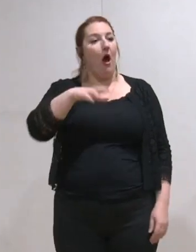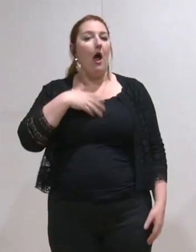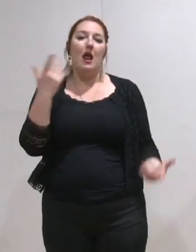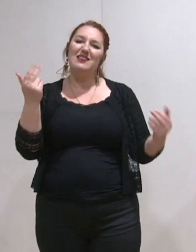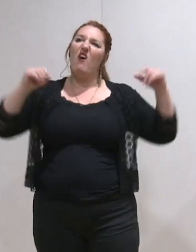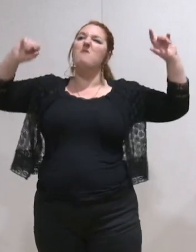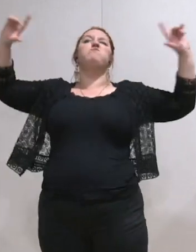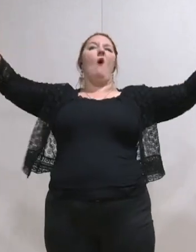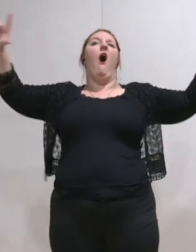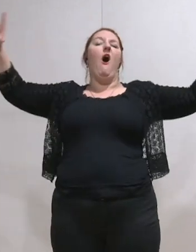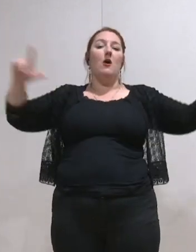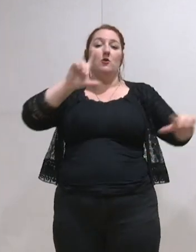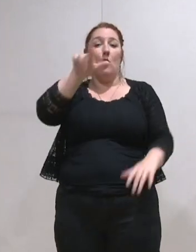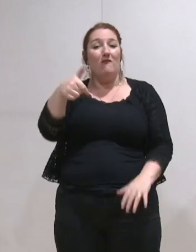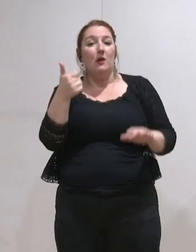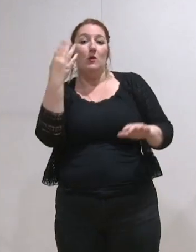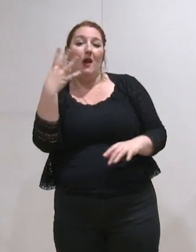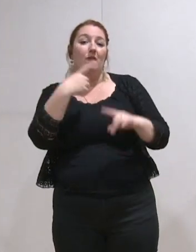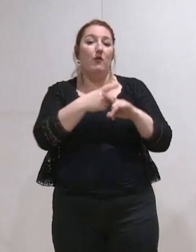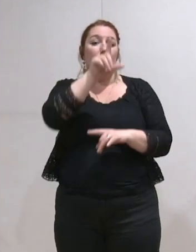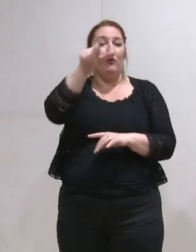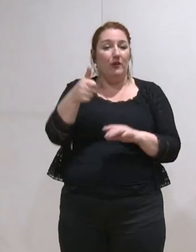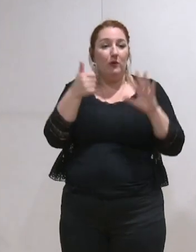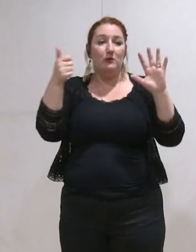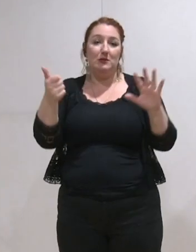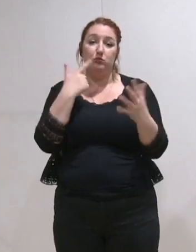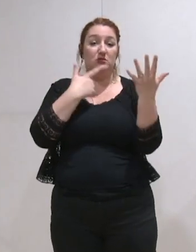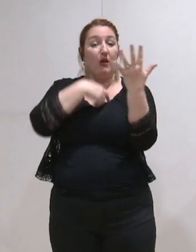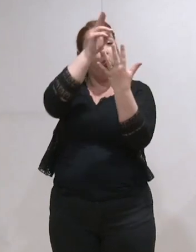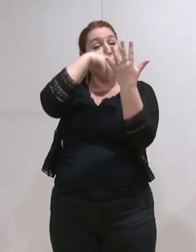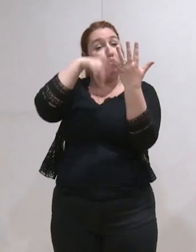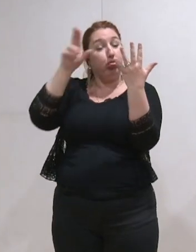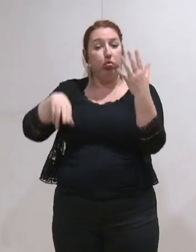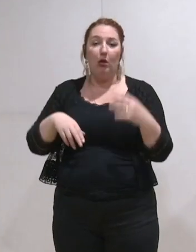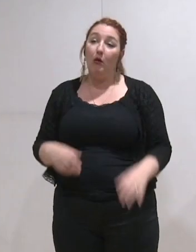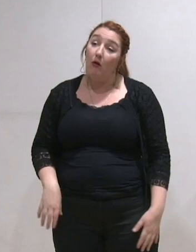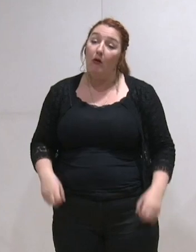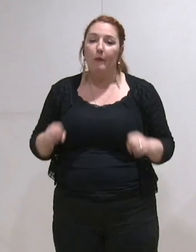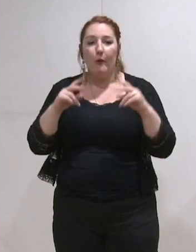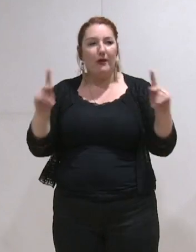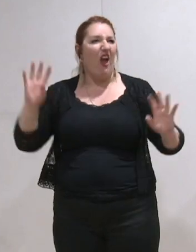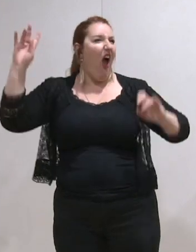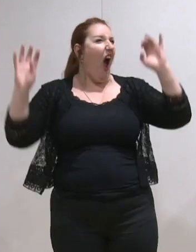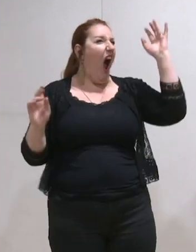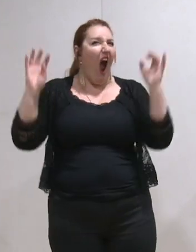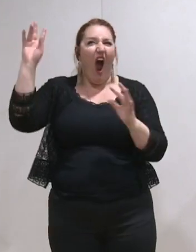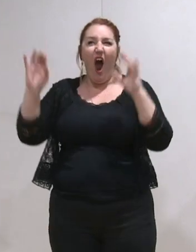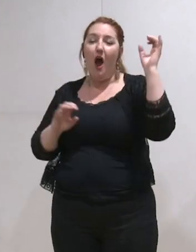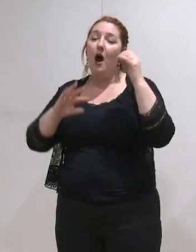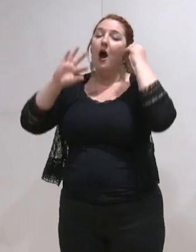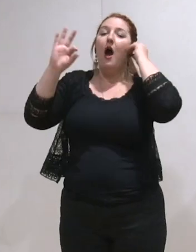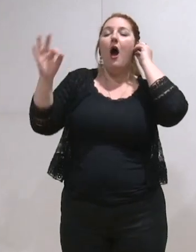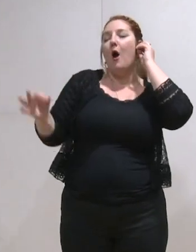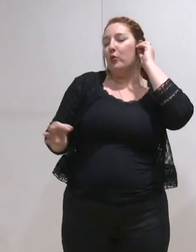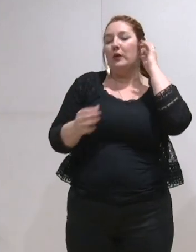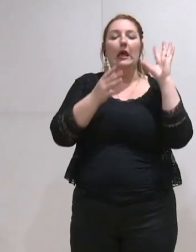2,6 m qui fait le tableau pour des cinq doigt barbouiller moi je veux bien alors évidemment la suit de Fibonacci ça fait